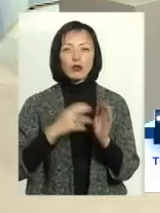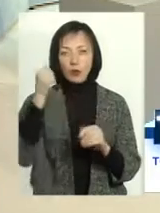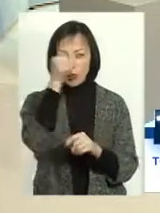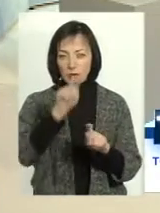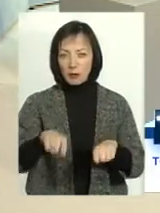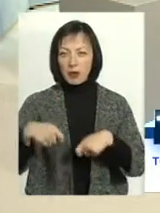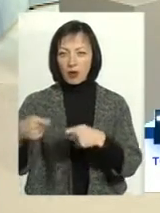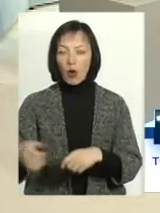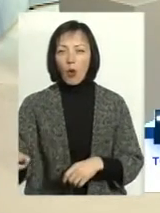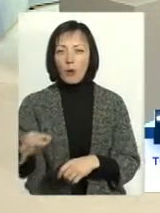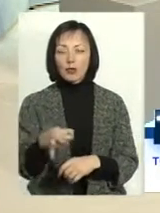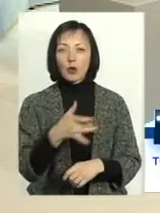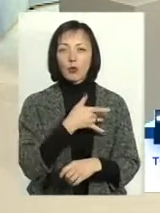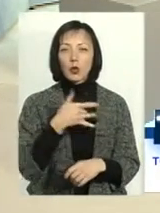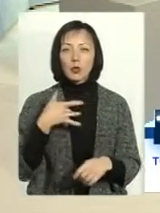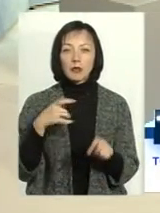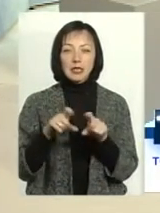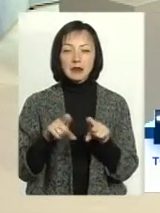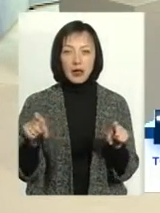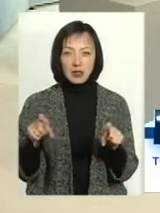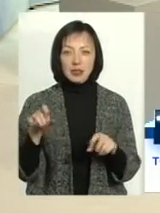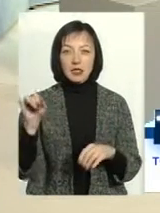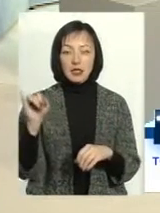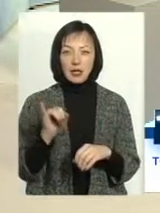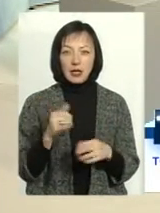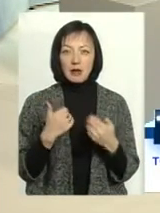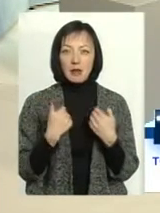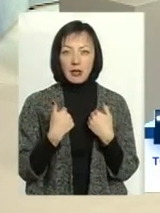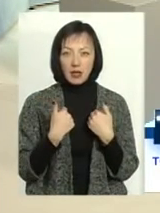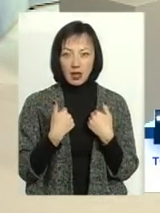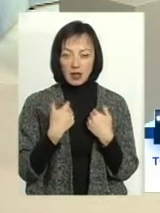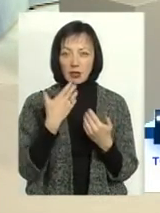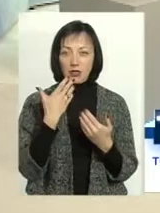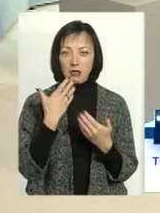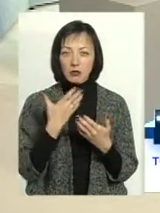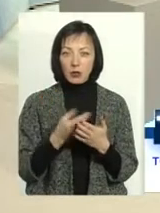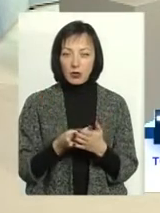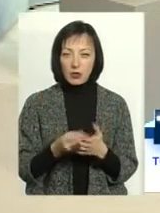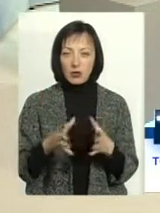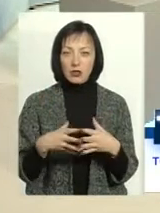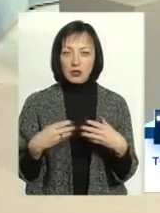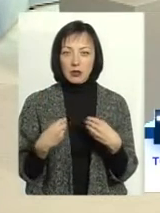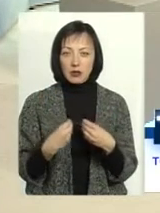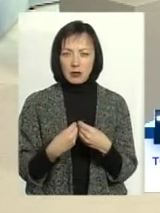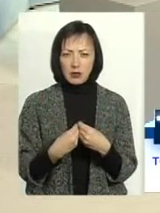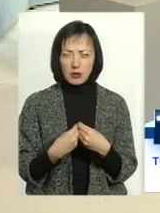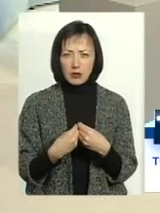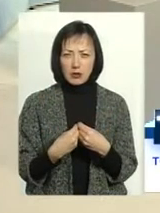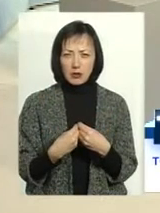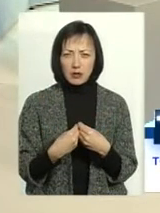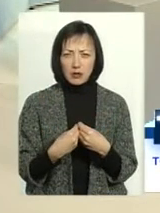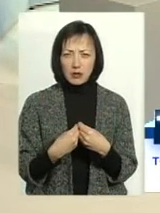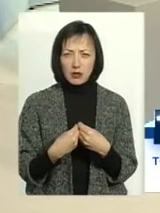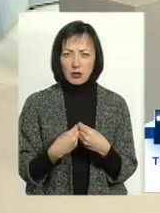передали в обласному тут диспансер. І мене з моєю сім'єю, мама, жінка,